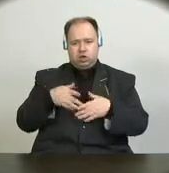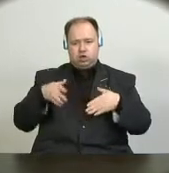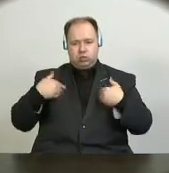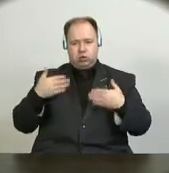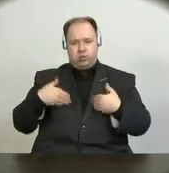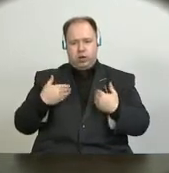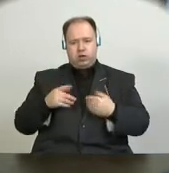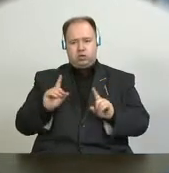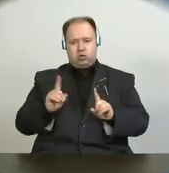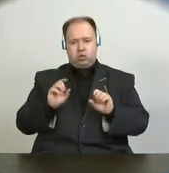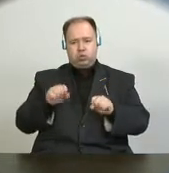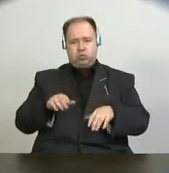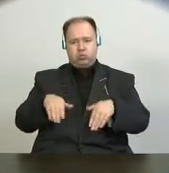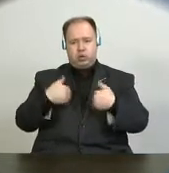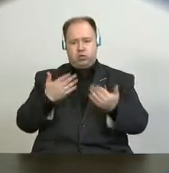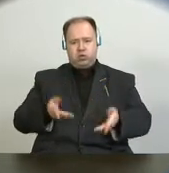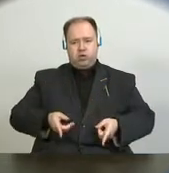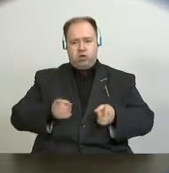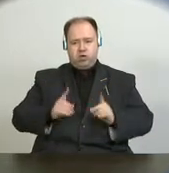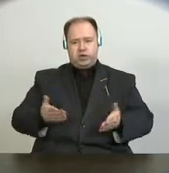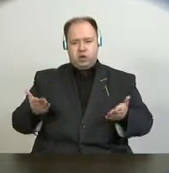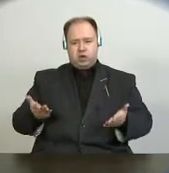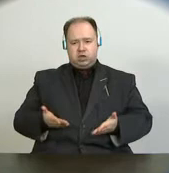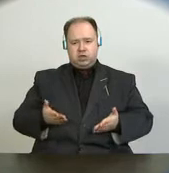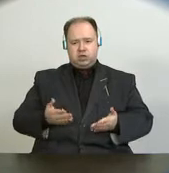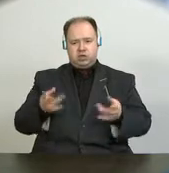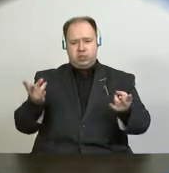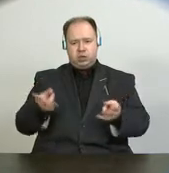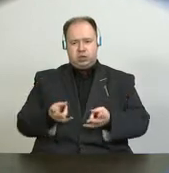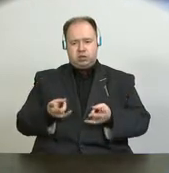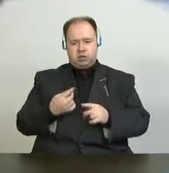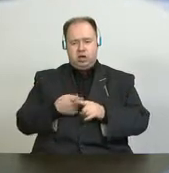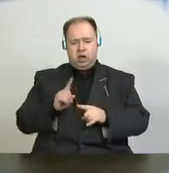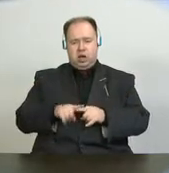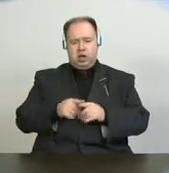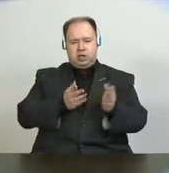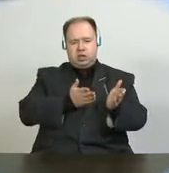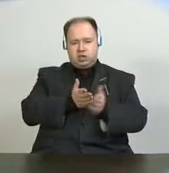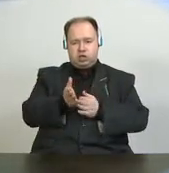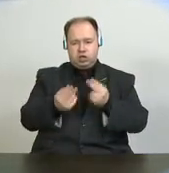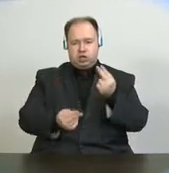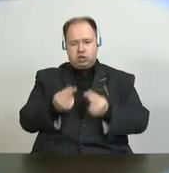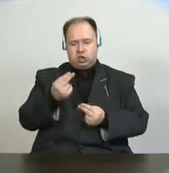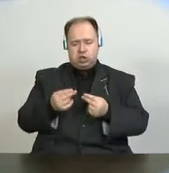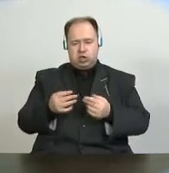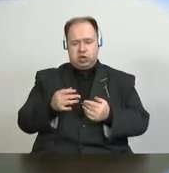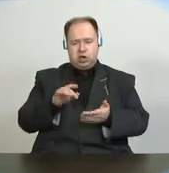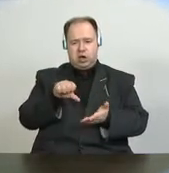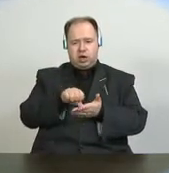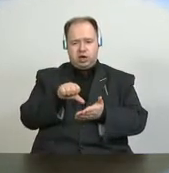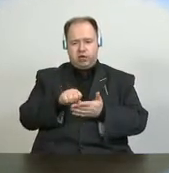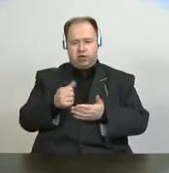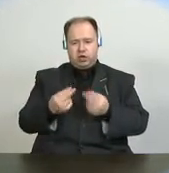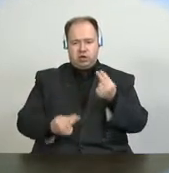что может потом пригодится в реальной жизни это и стратегические игры переливы и и ролевые и бизнеса игры которые активно